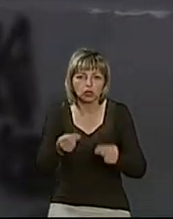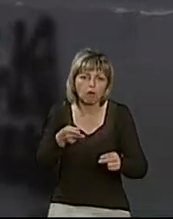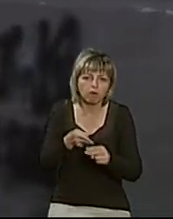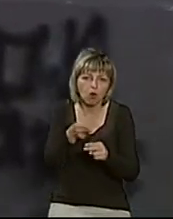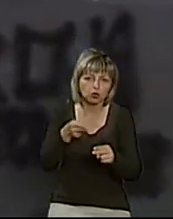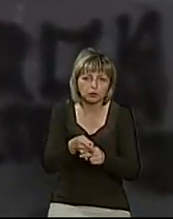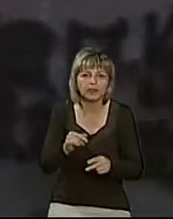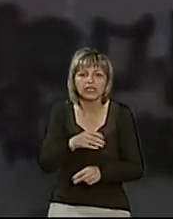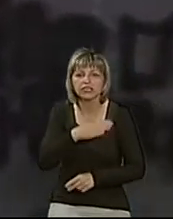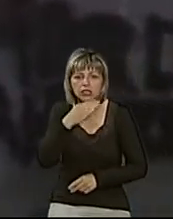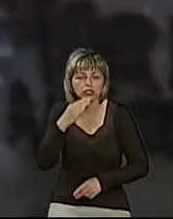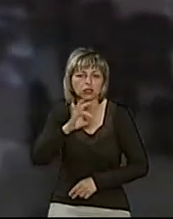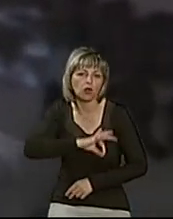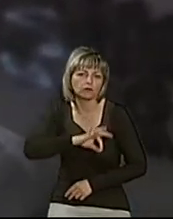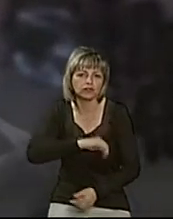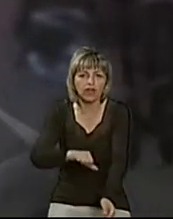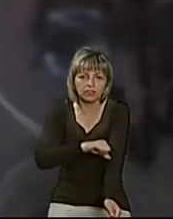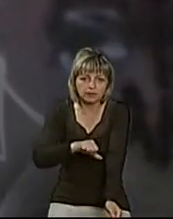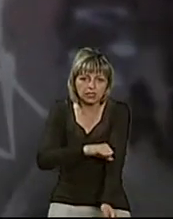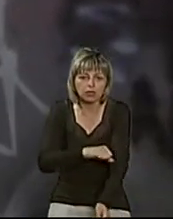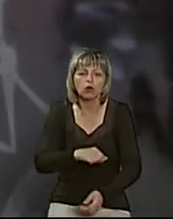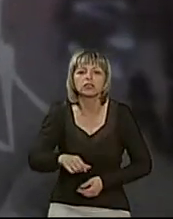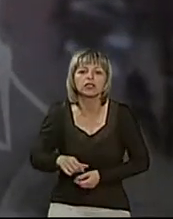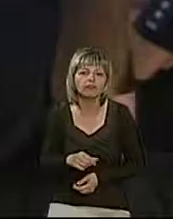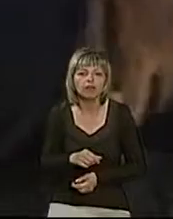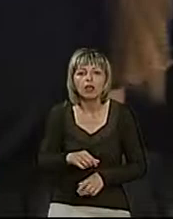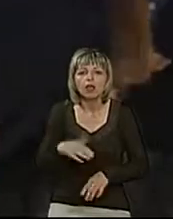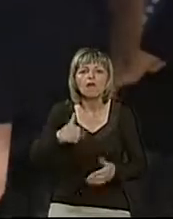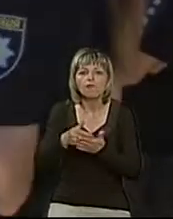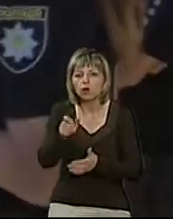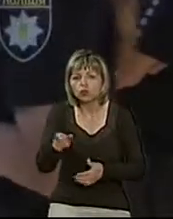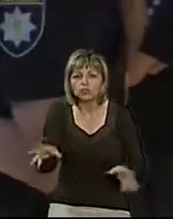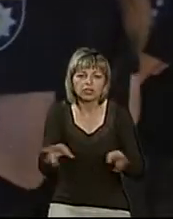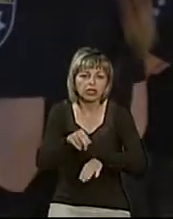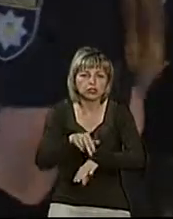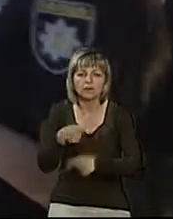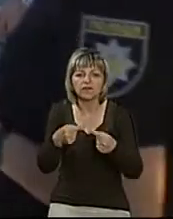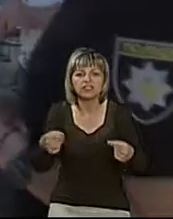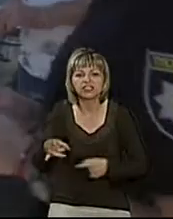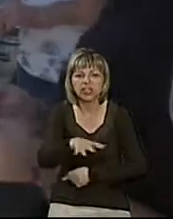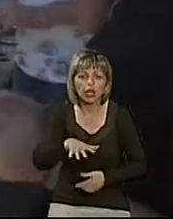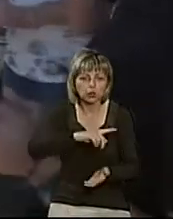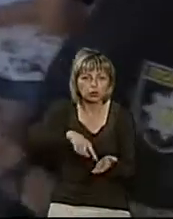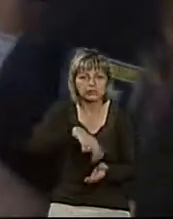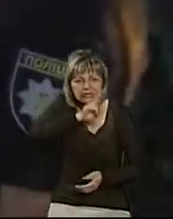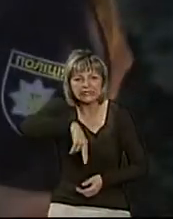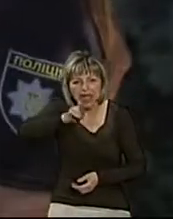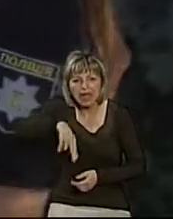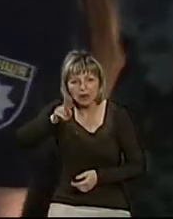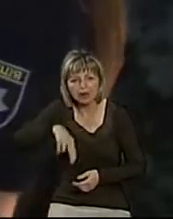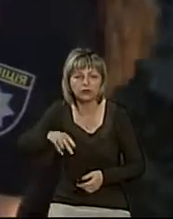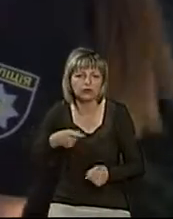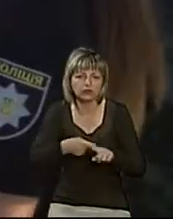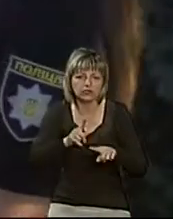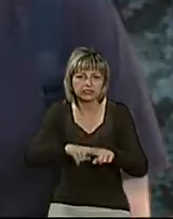боротьби із зловживанням наркотиками волонтери разом з правоохоронцями в різних районах міста замальовували ці